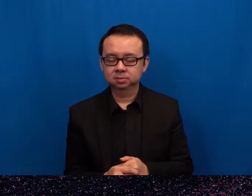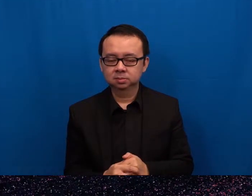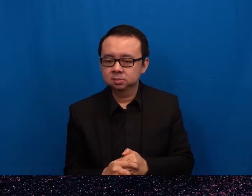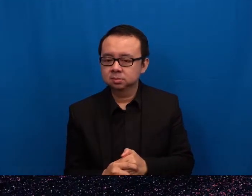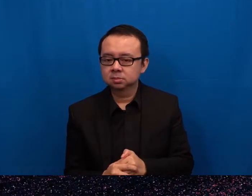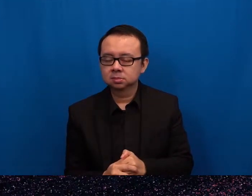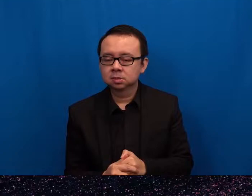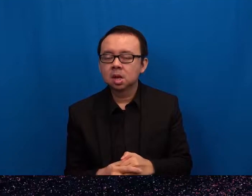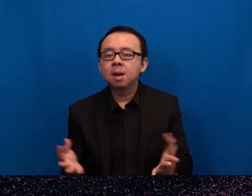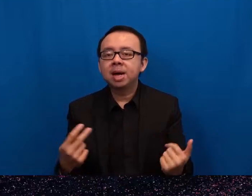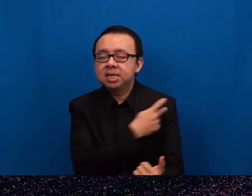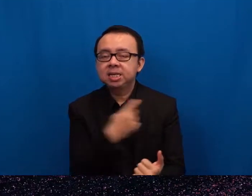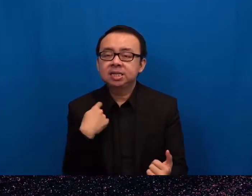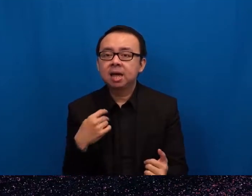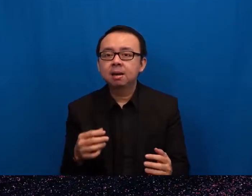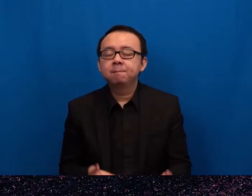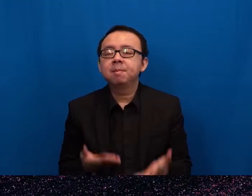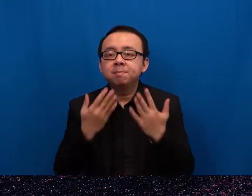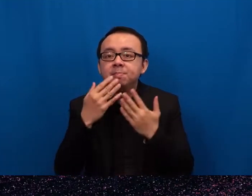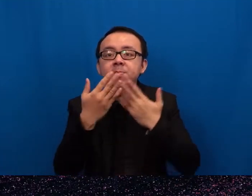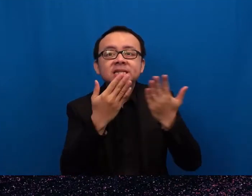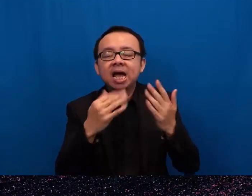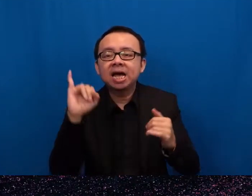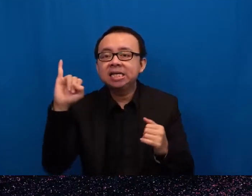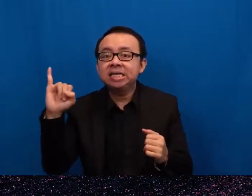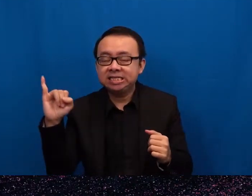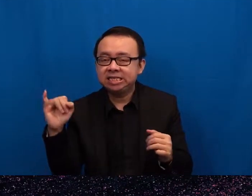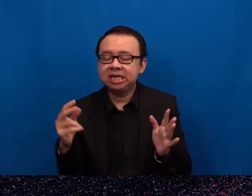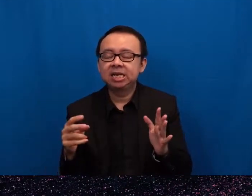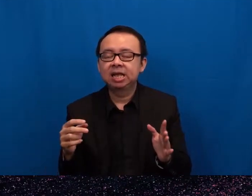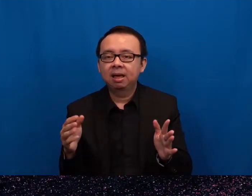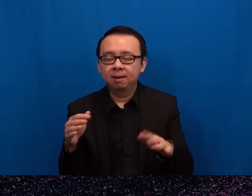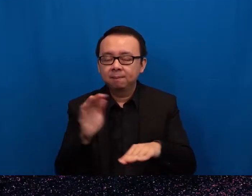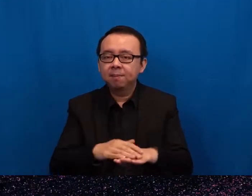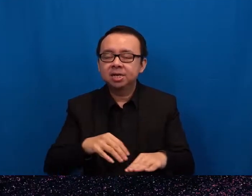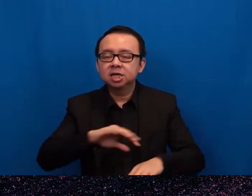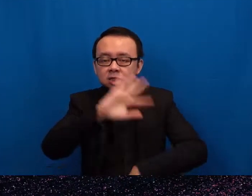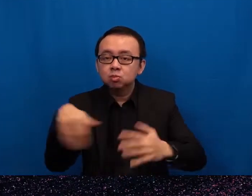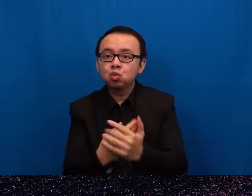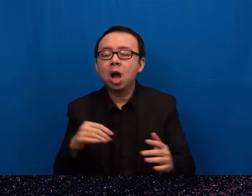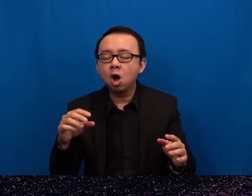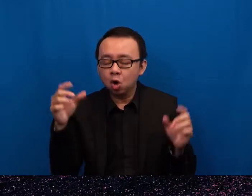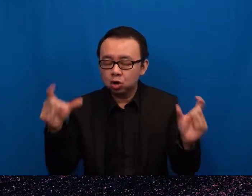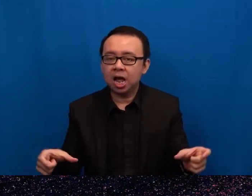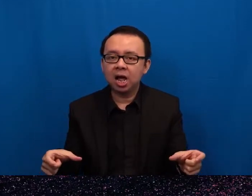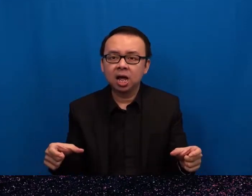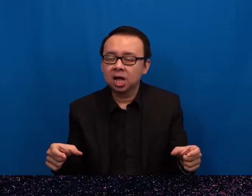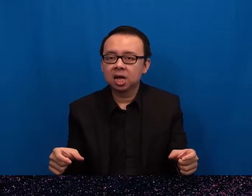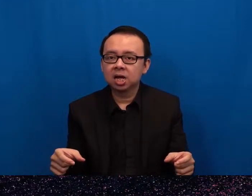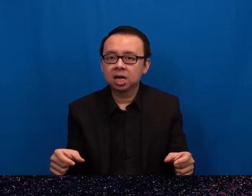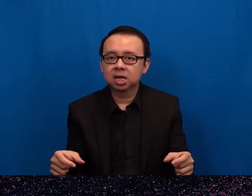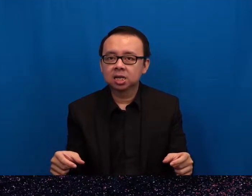bisa berkata, aku sudah injilin papa, ya sudah, selesai, bye. Saya injili orang lain, ya iya saya ngerti, itu hati misionaris, saya juga begitu. Tapi kalau orang itu